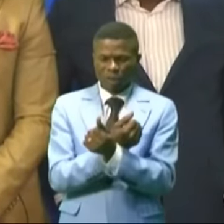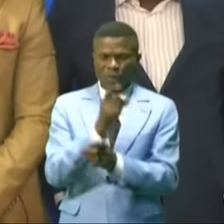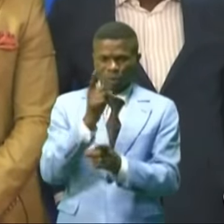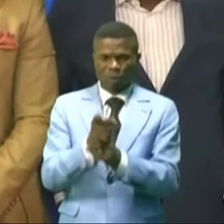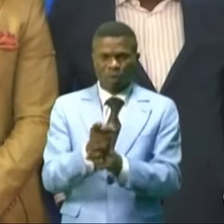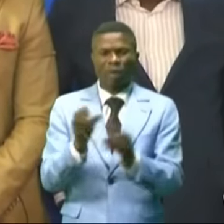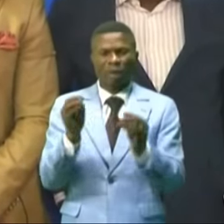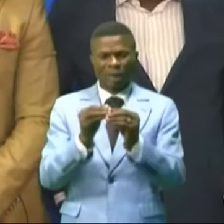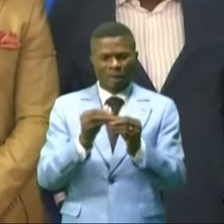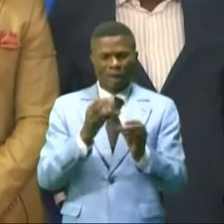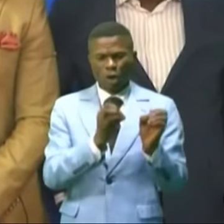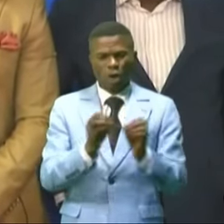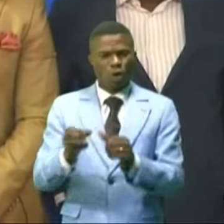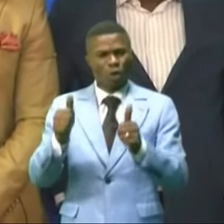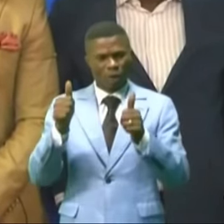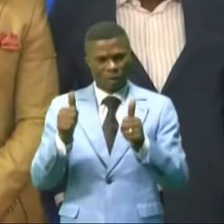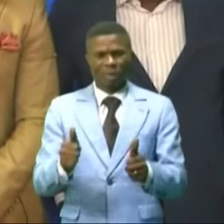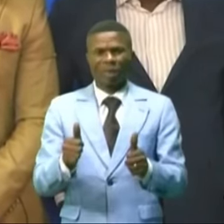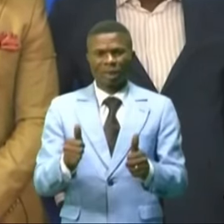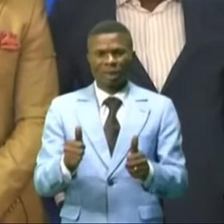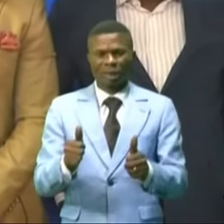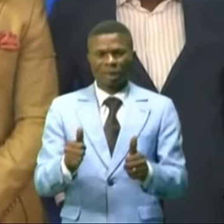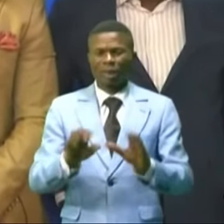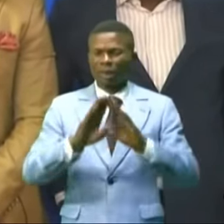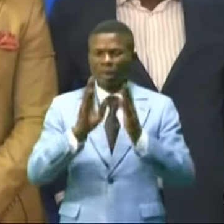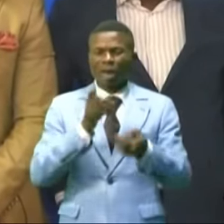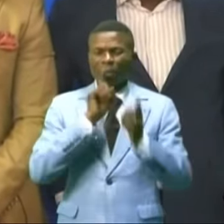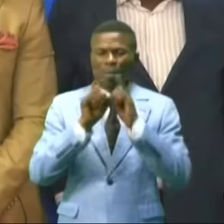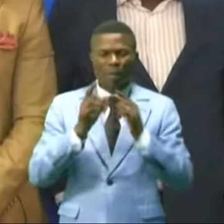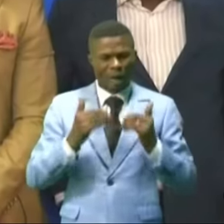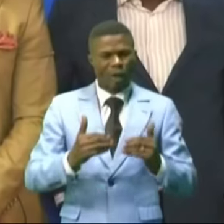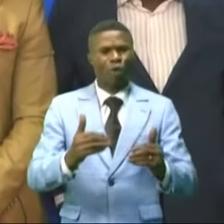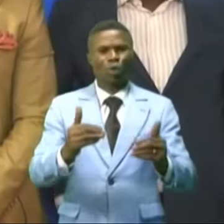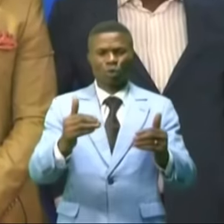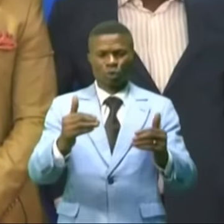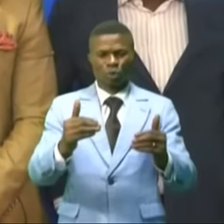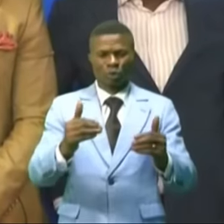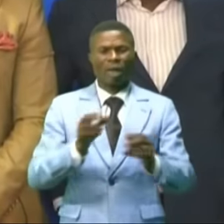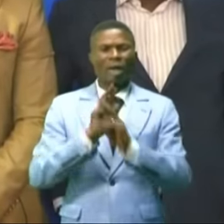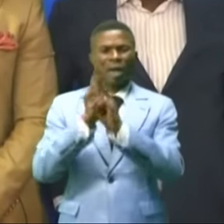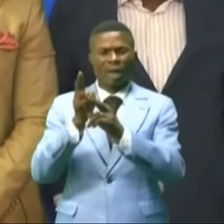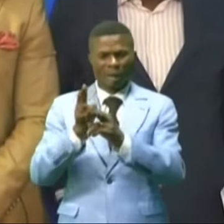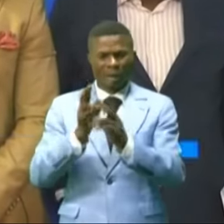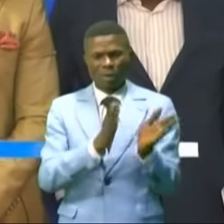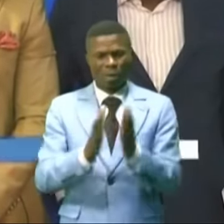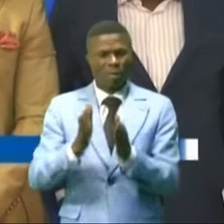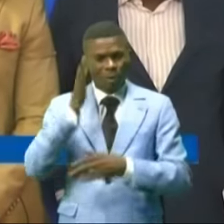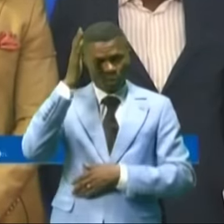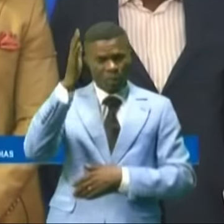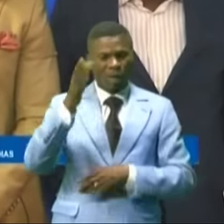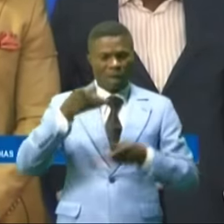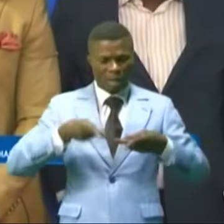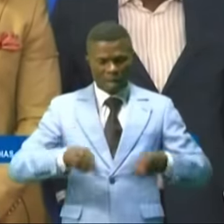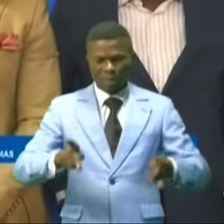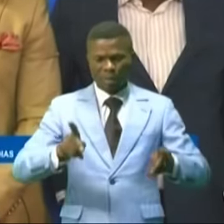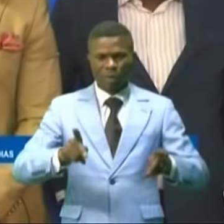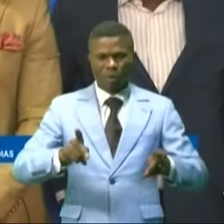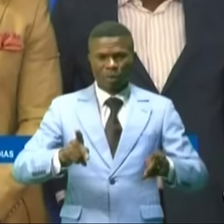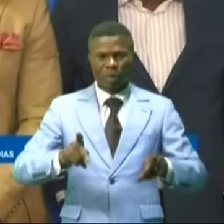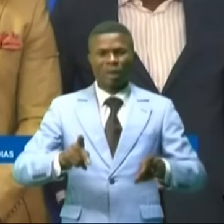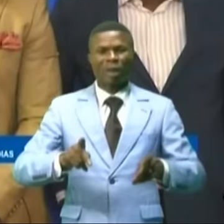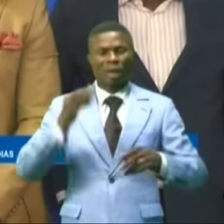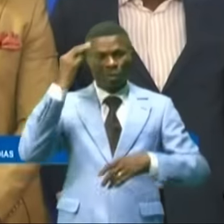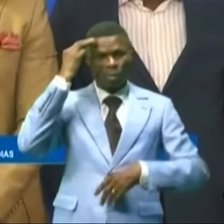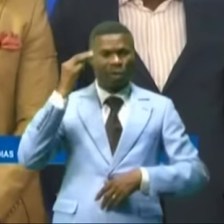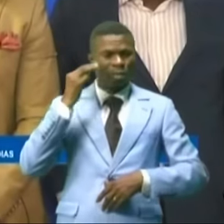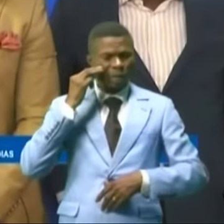réunion s'est très bien passée, les pourparlers continuent, un rapport sera fait pour permettre à ce que, enfin, le